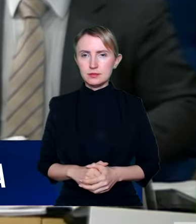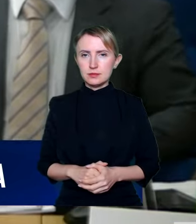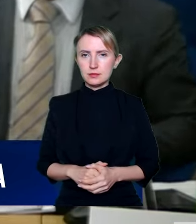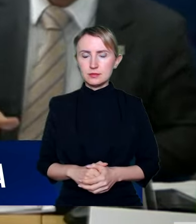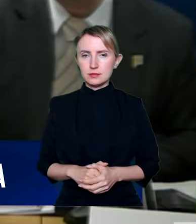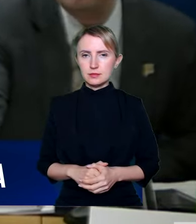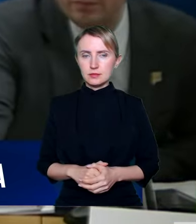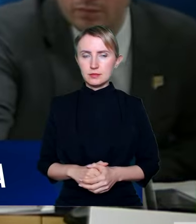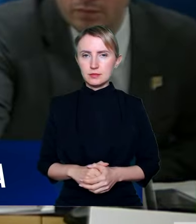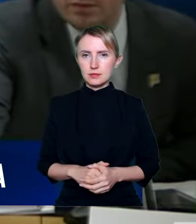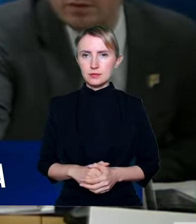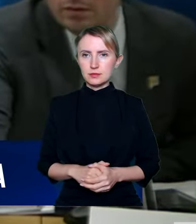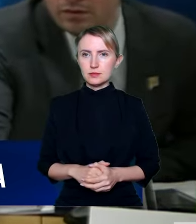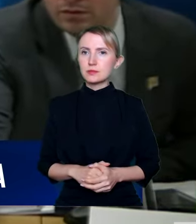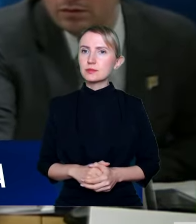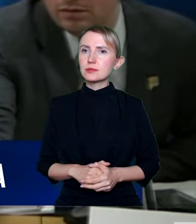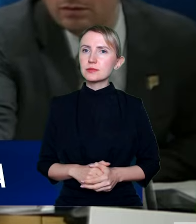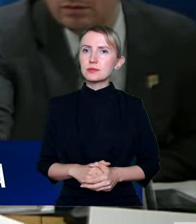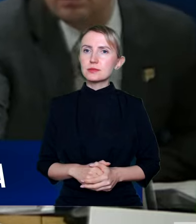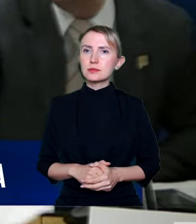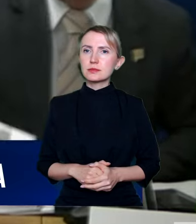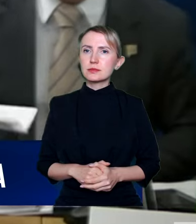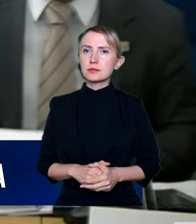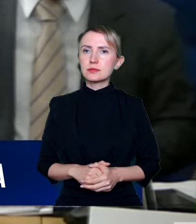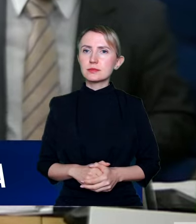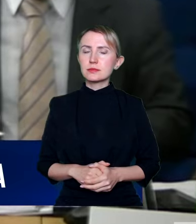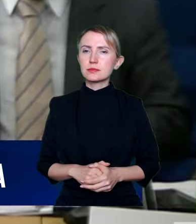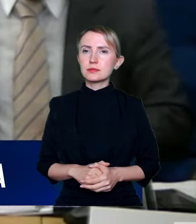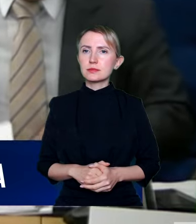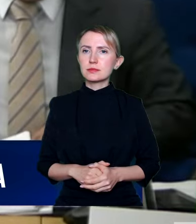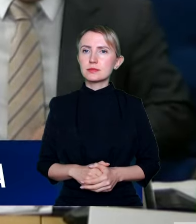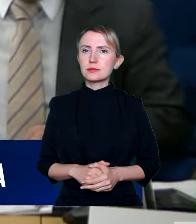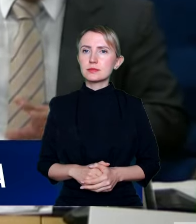Drodzy Państwo, pozwolicie, że w sposób